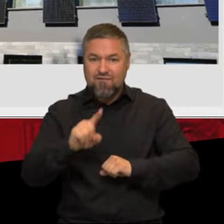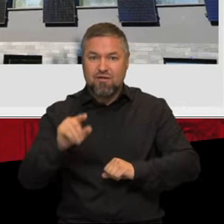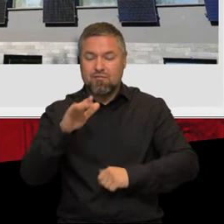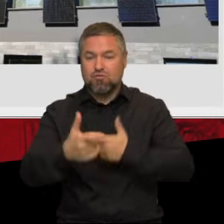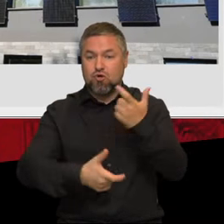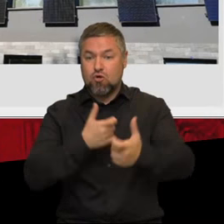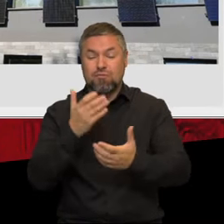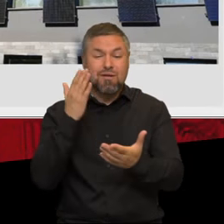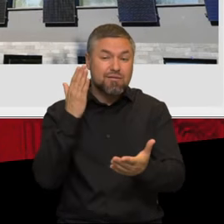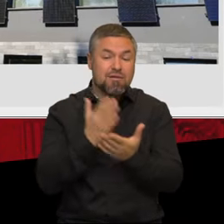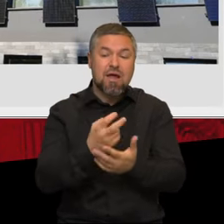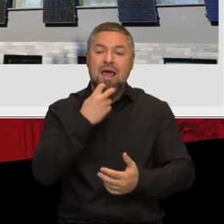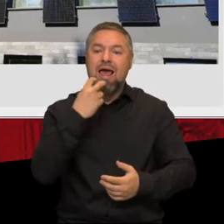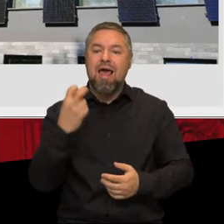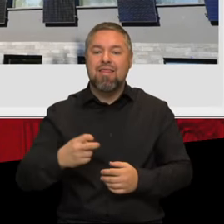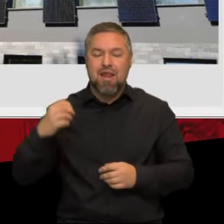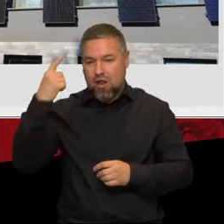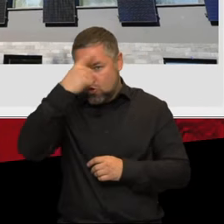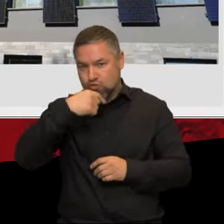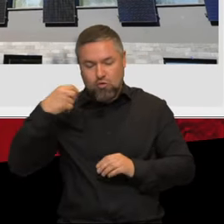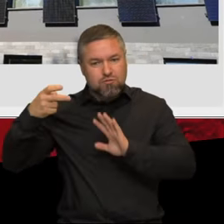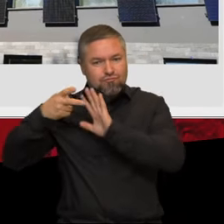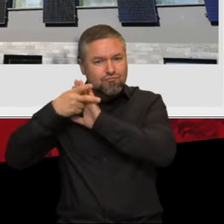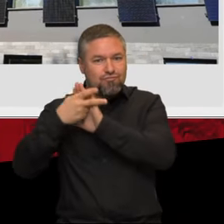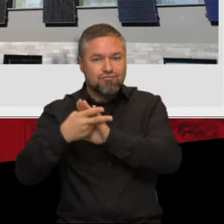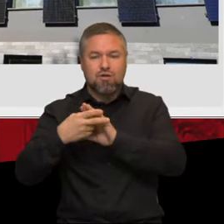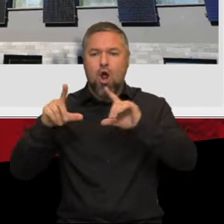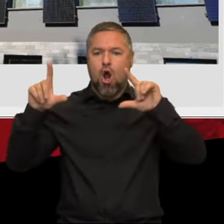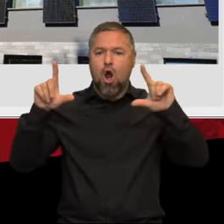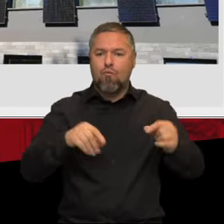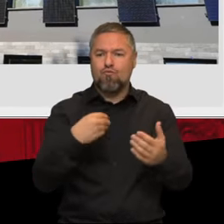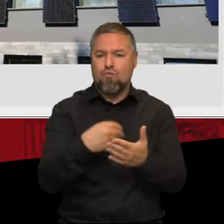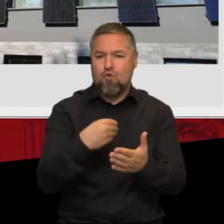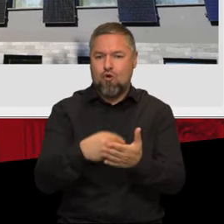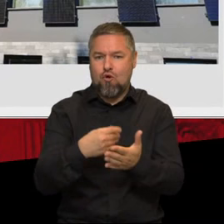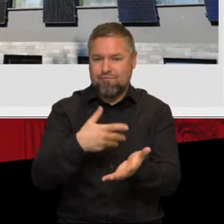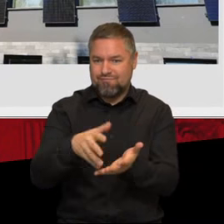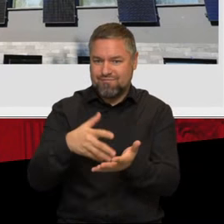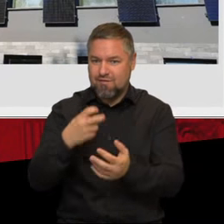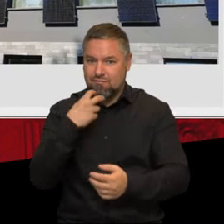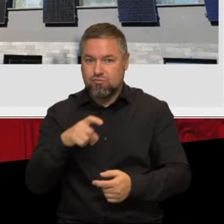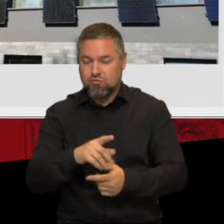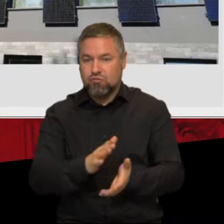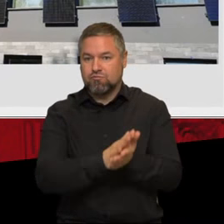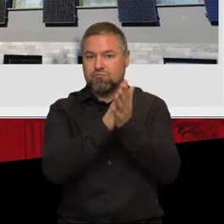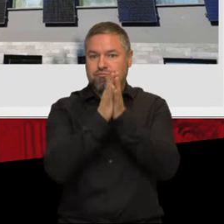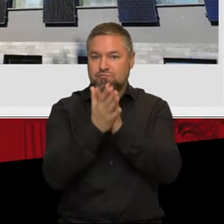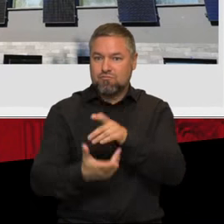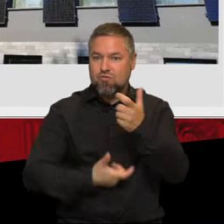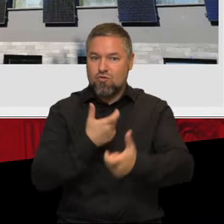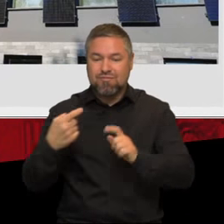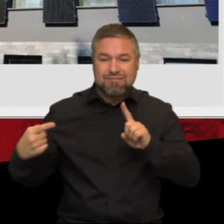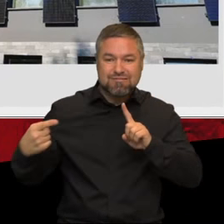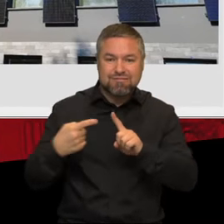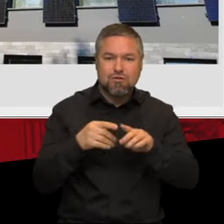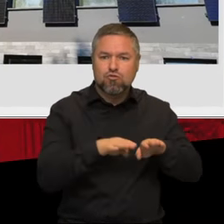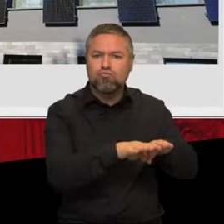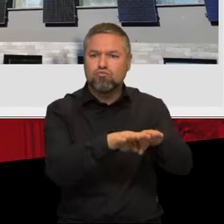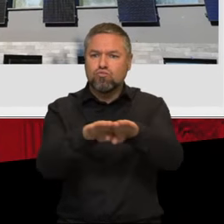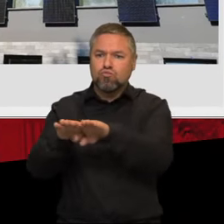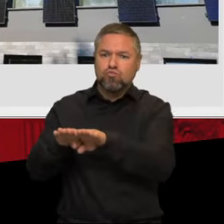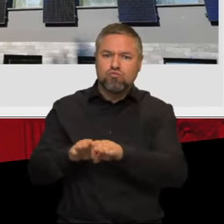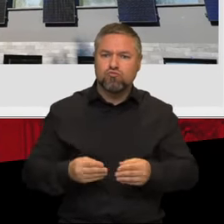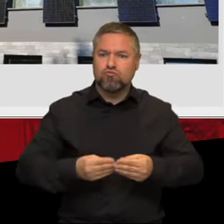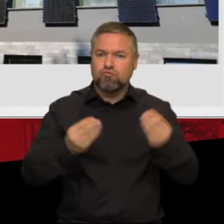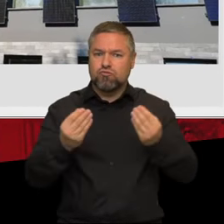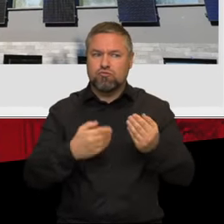będzie zasilana wyłącznie energią słoneczną, co znacznie obniży koszty eksploatacji. To kolejny krok w stronę realizacji priorytetów zrównoważonego